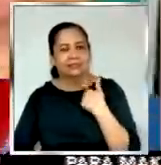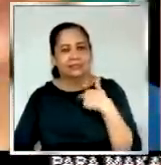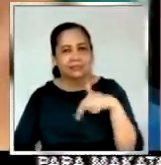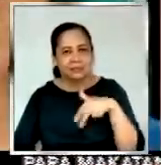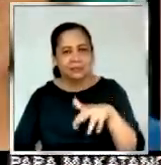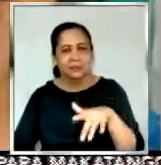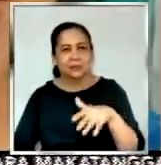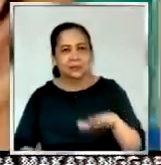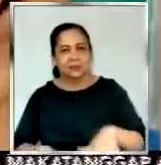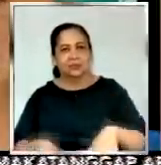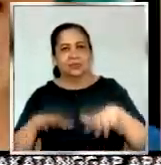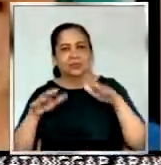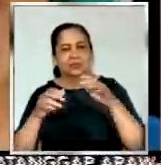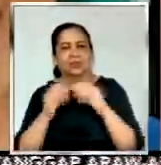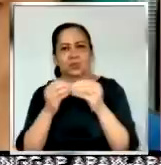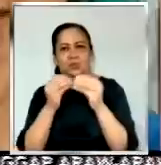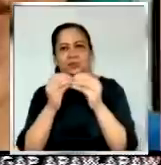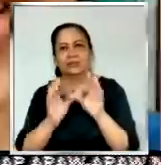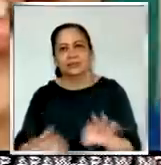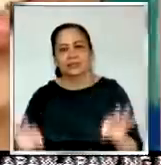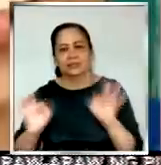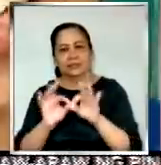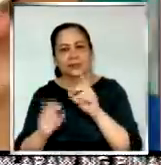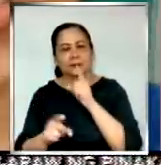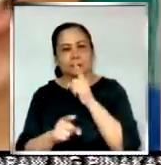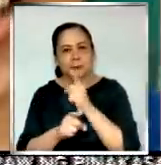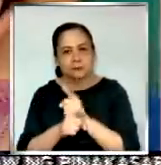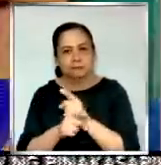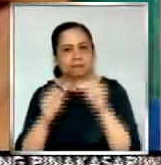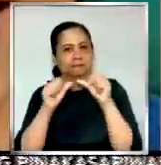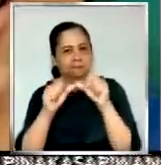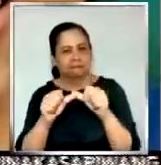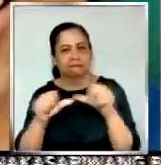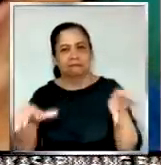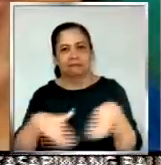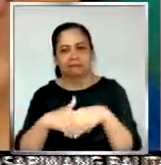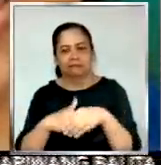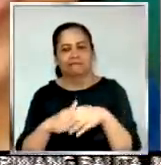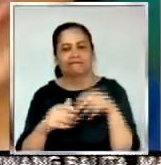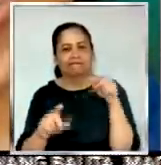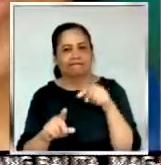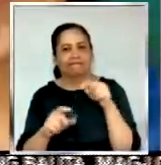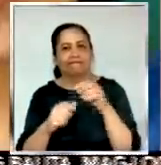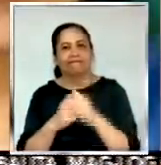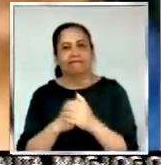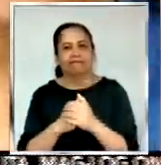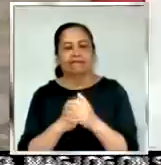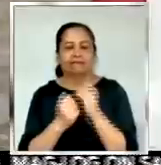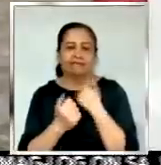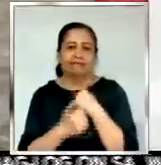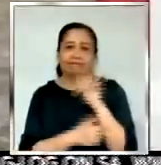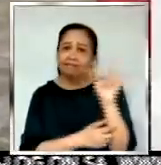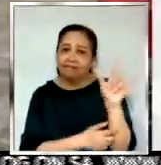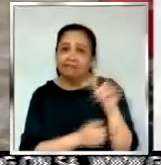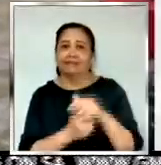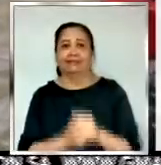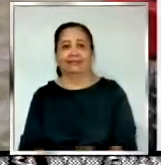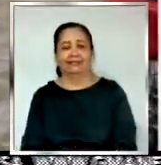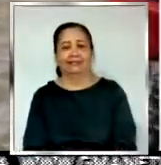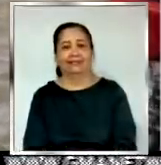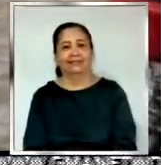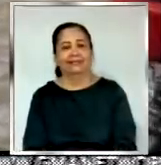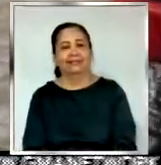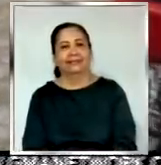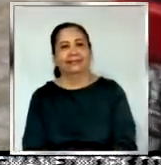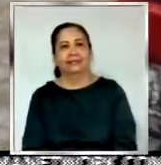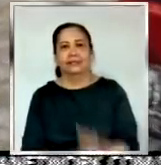na mas importante pala talaga na ipagpatuloy yung kasal kasi mahal ko siya. Pero di lang silang